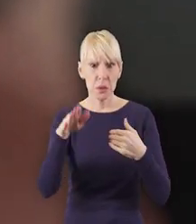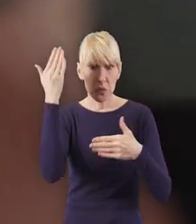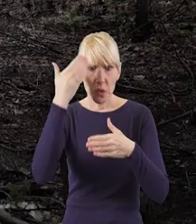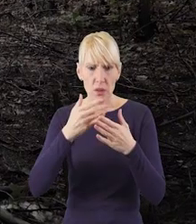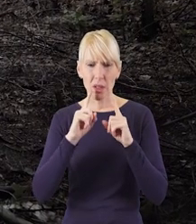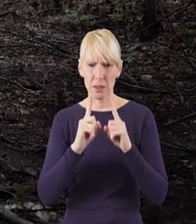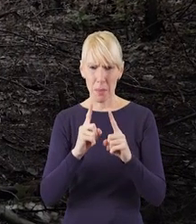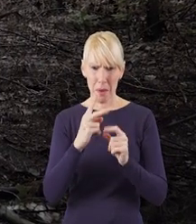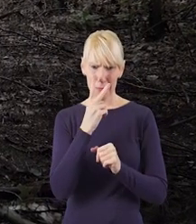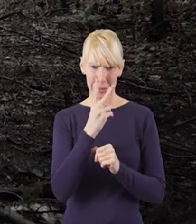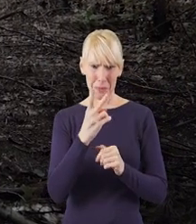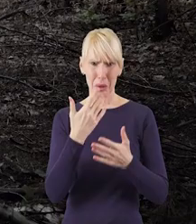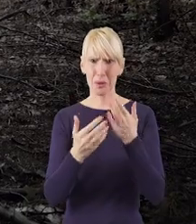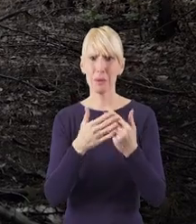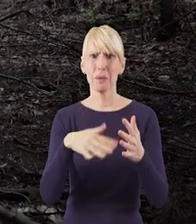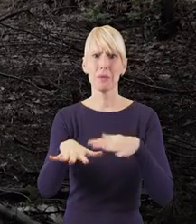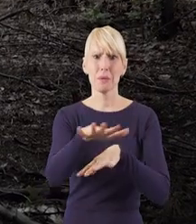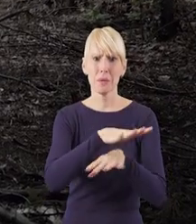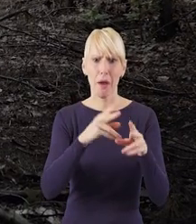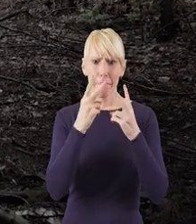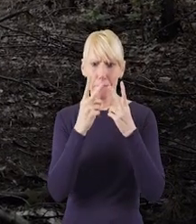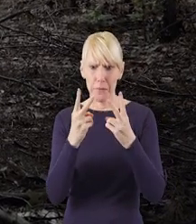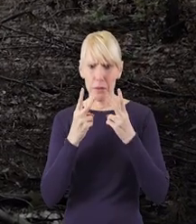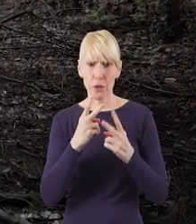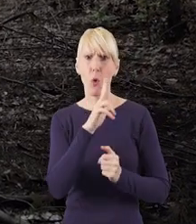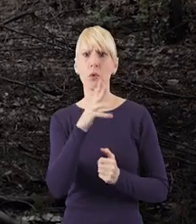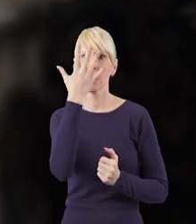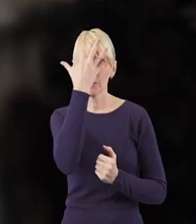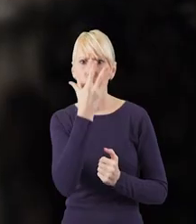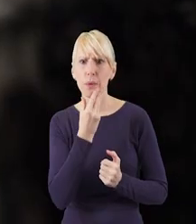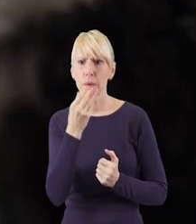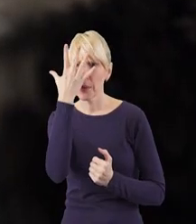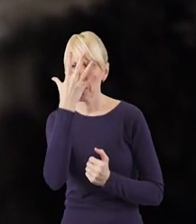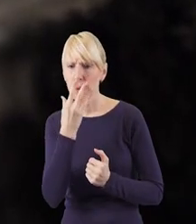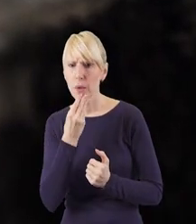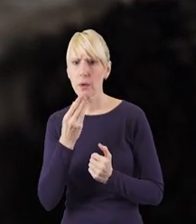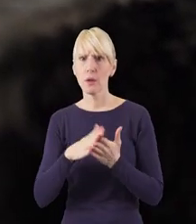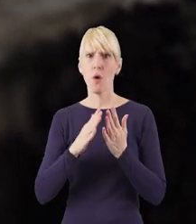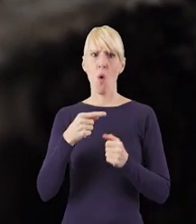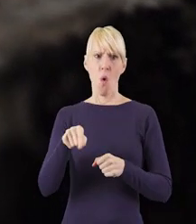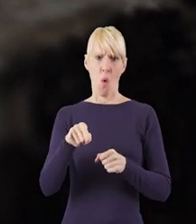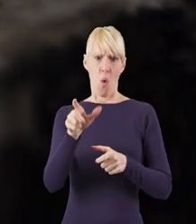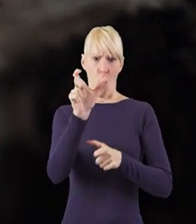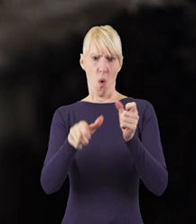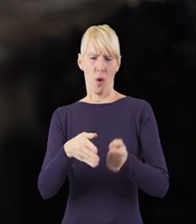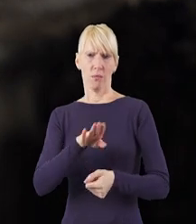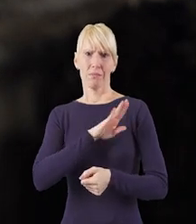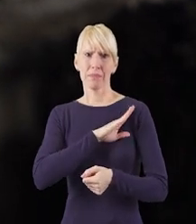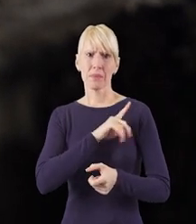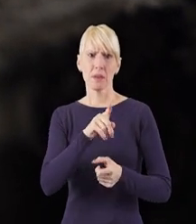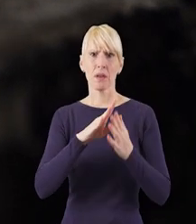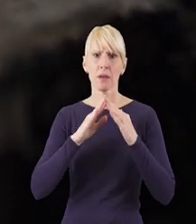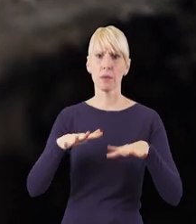zasypane, iż można było rozpoznać każdą twarz. Zdawało się, że zamordowani okryci są